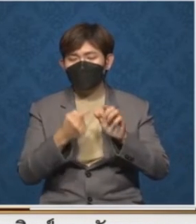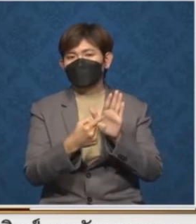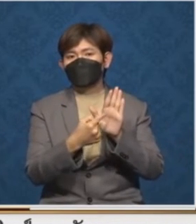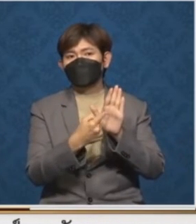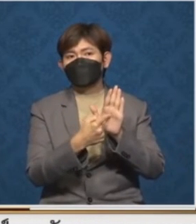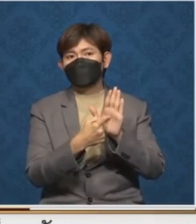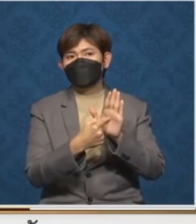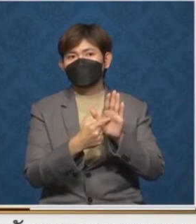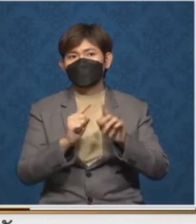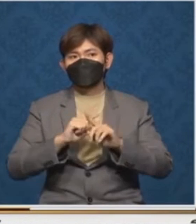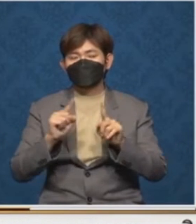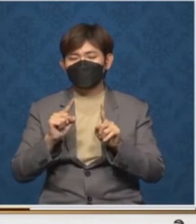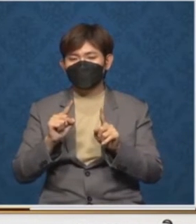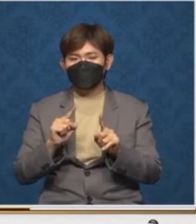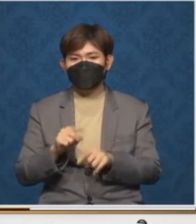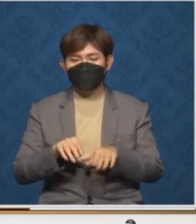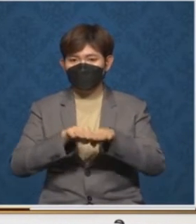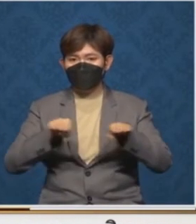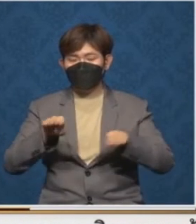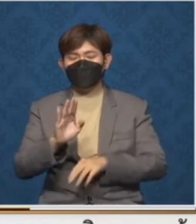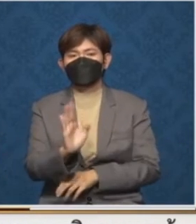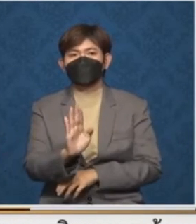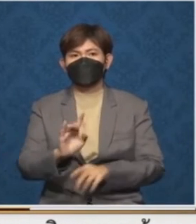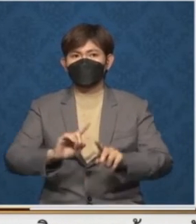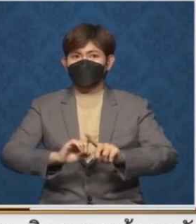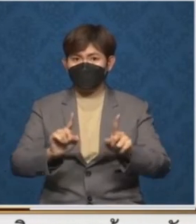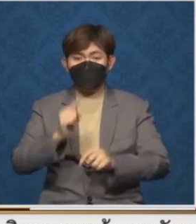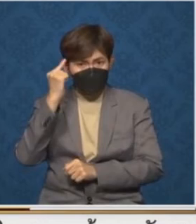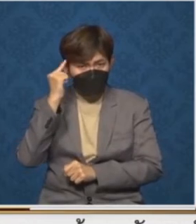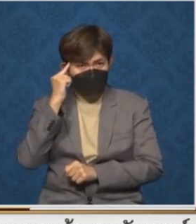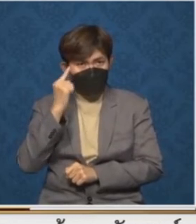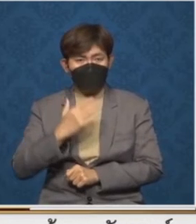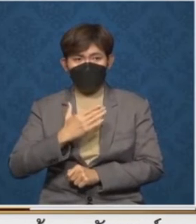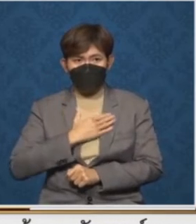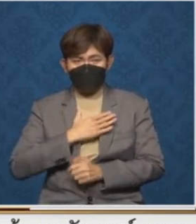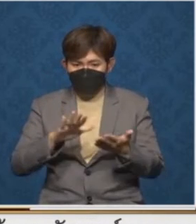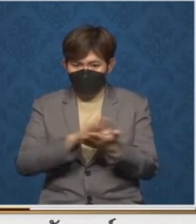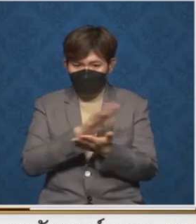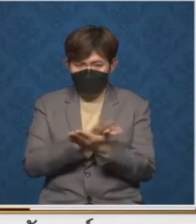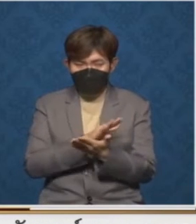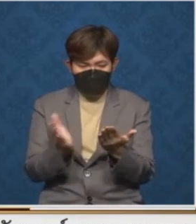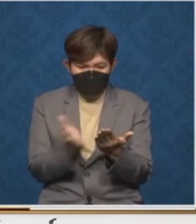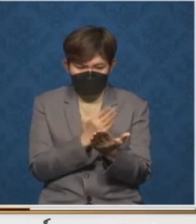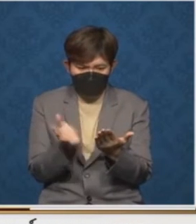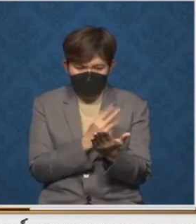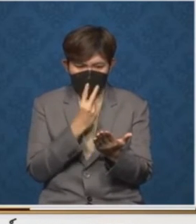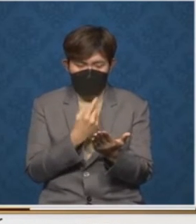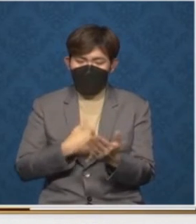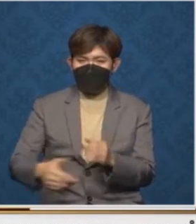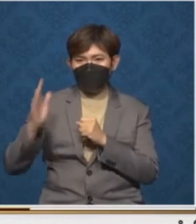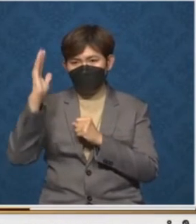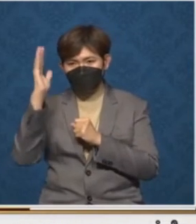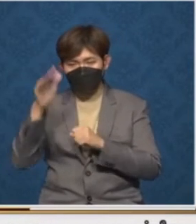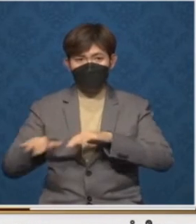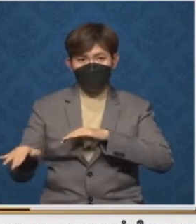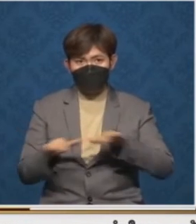แต่เรื่องมไม่จบแ่ตรงนี้นะครับถ้าเป็หนังผมจะบอกคุผู้ชมโรดติดตามซีรีสีนี้ใน